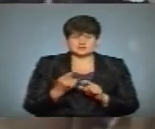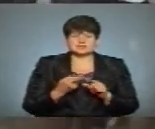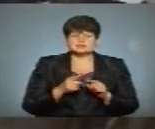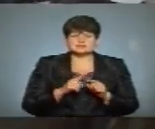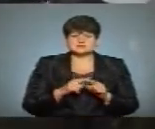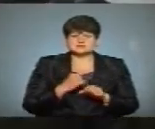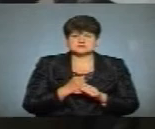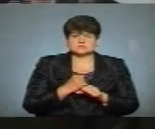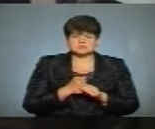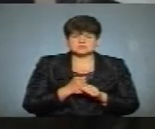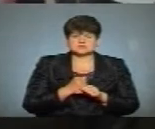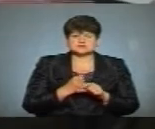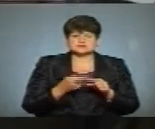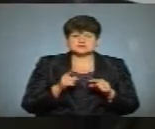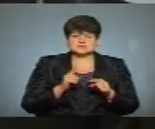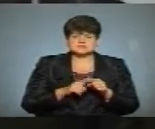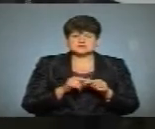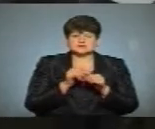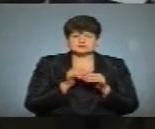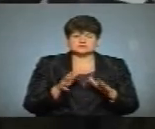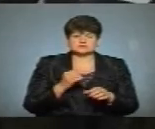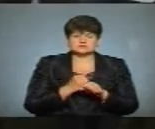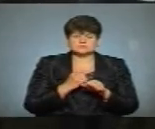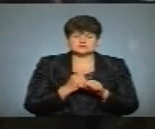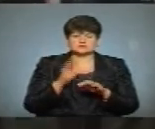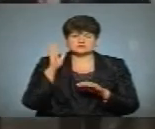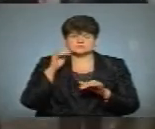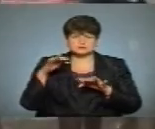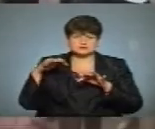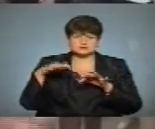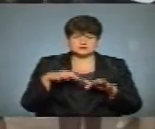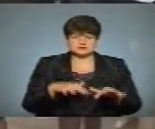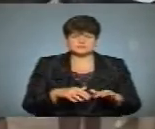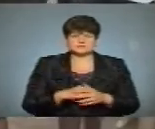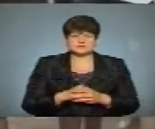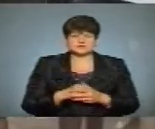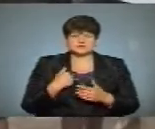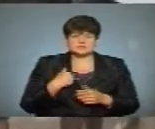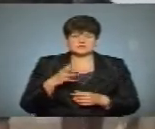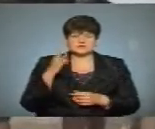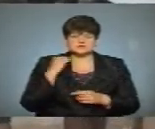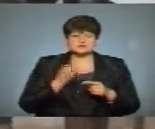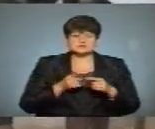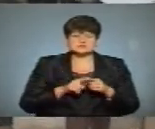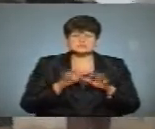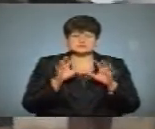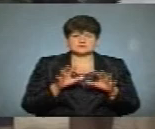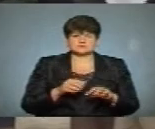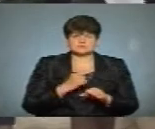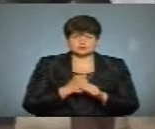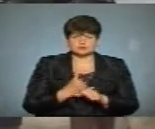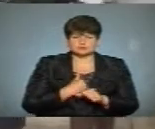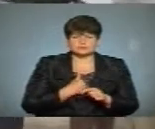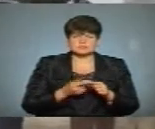зробити техногенно неможливо, тому що якщо хлинеться вода, вона все затопить. По-друге, я рахую, що я це законно збудував. Для цього в мене